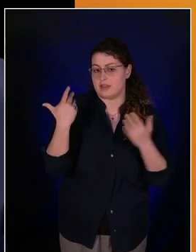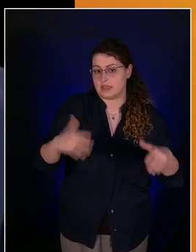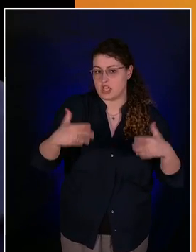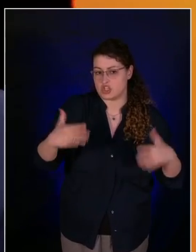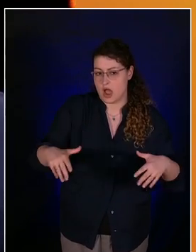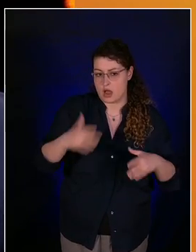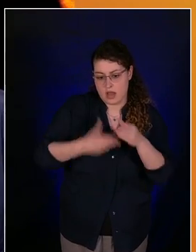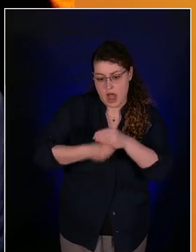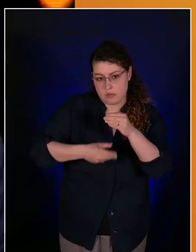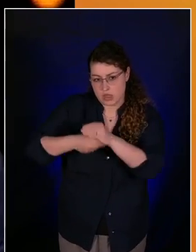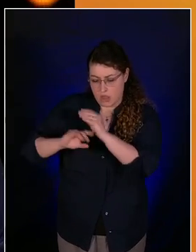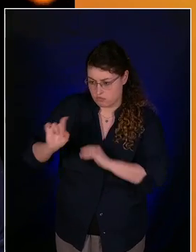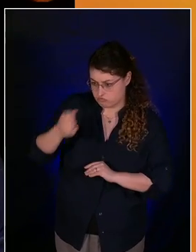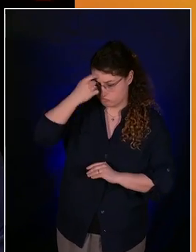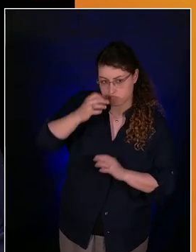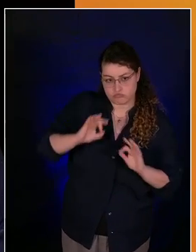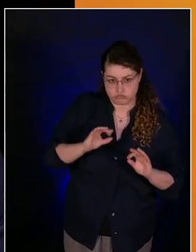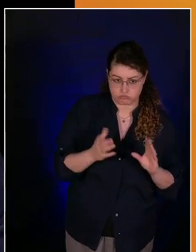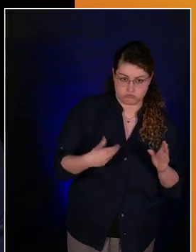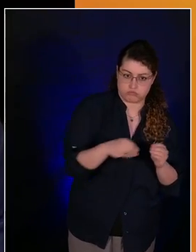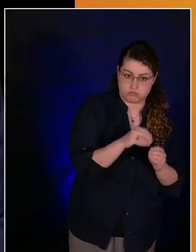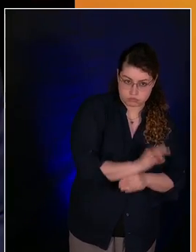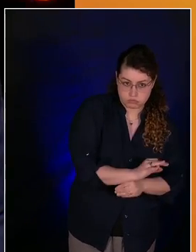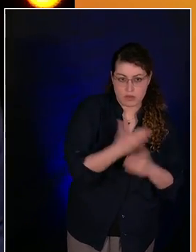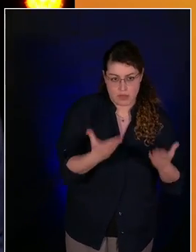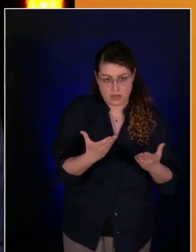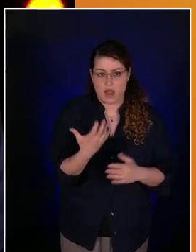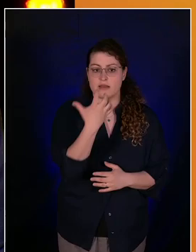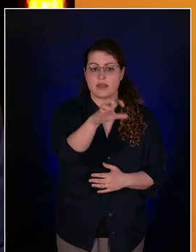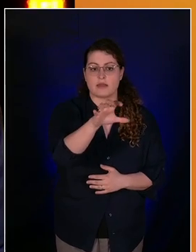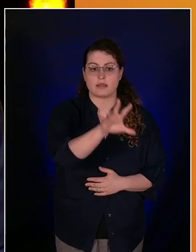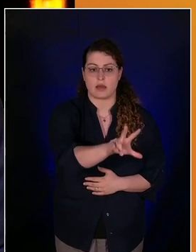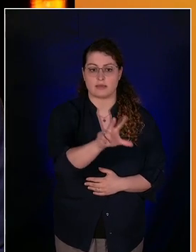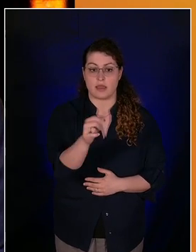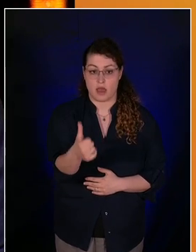compte des amendements et dorenavant il s'appelle 531